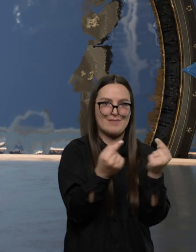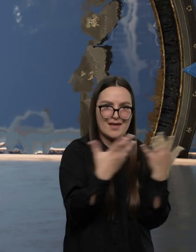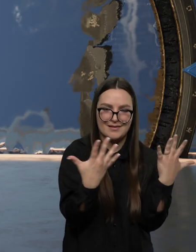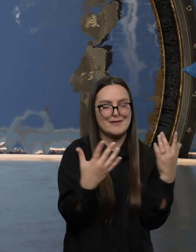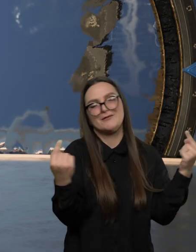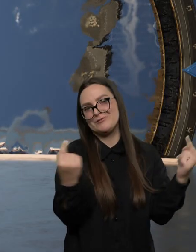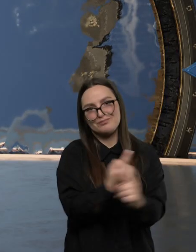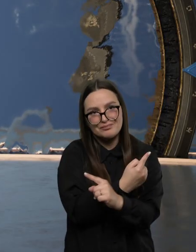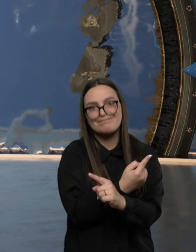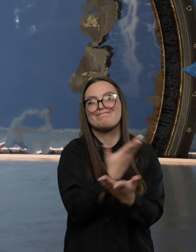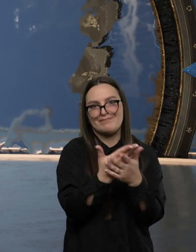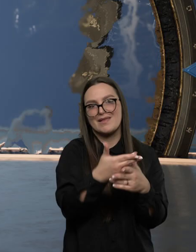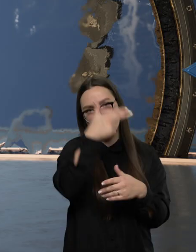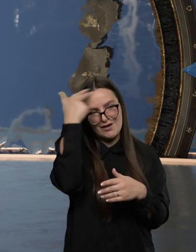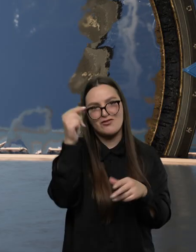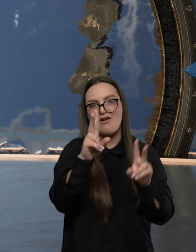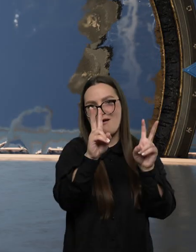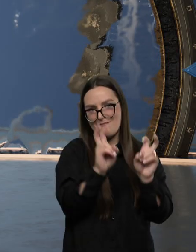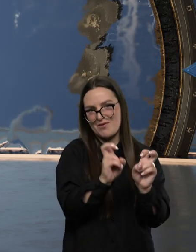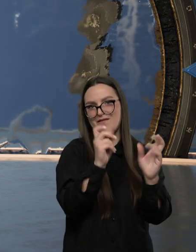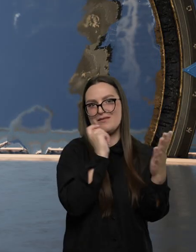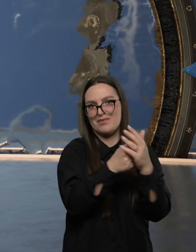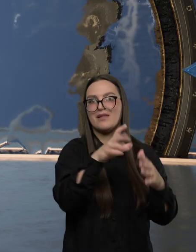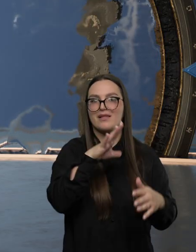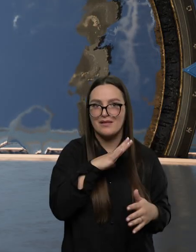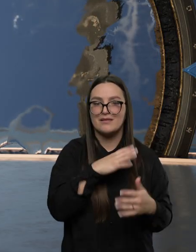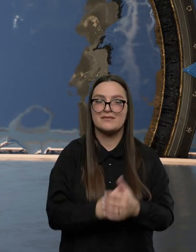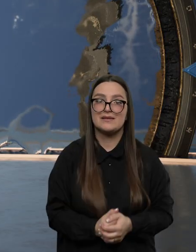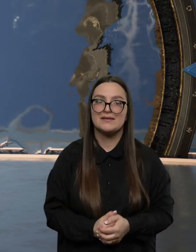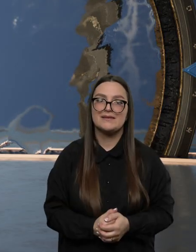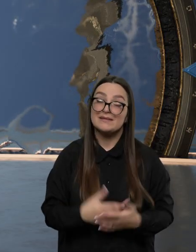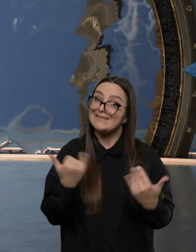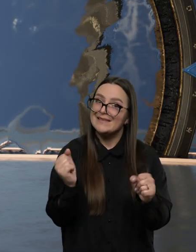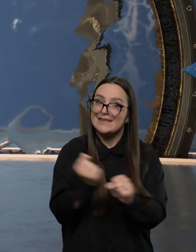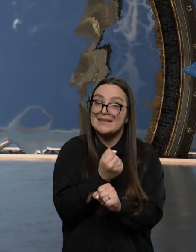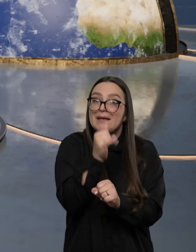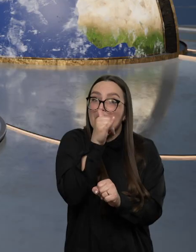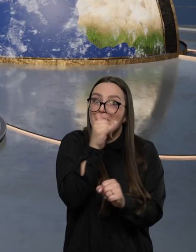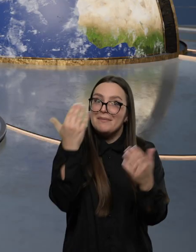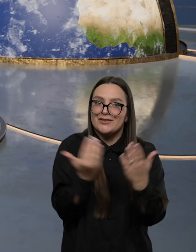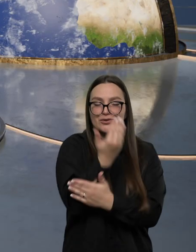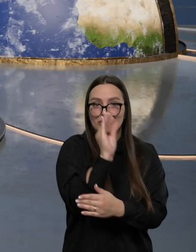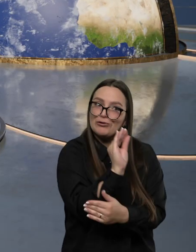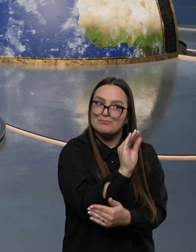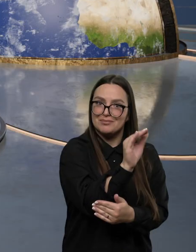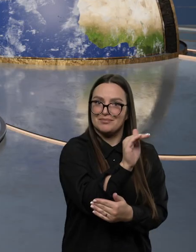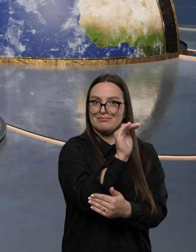būti. Taip, kad liko atviras klausimas dar pabandyta padaryti. Ir jis